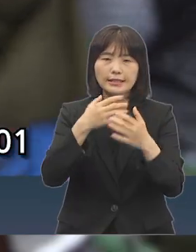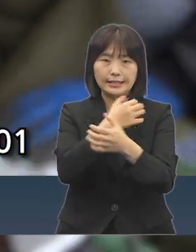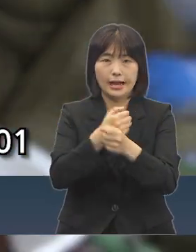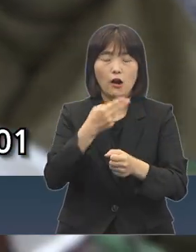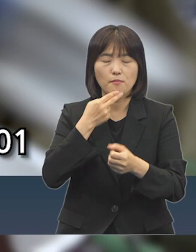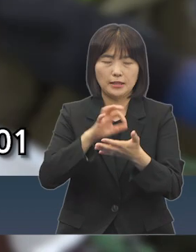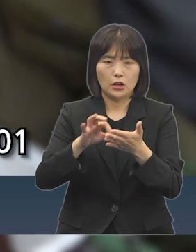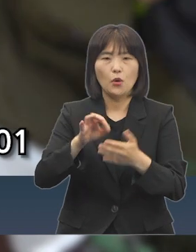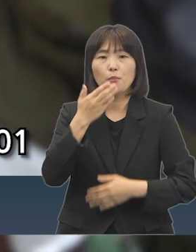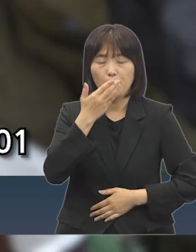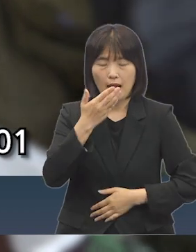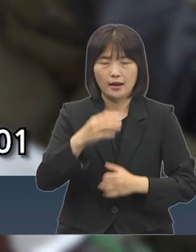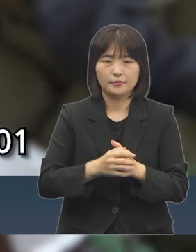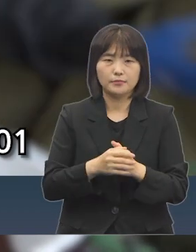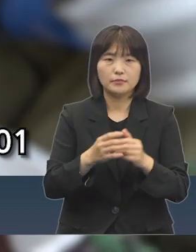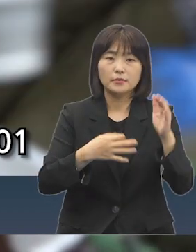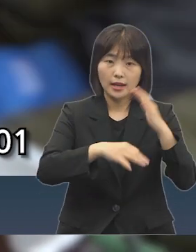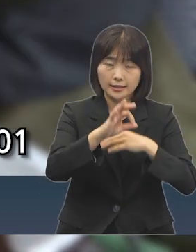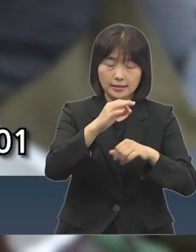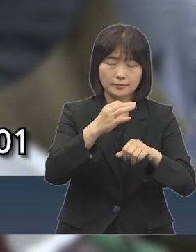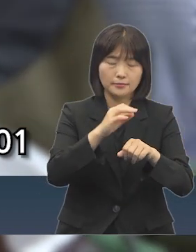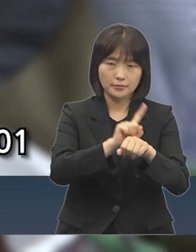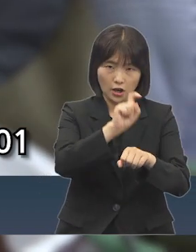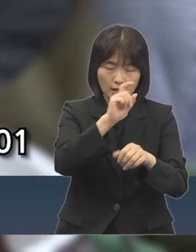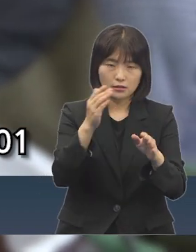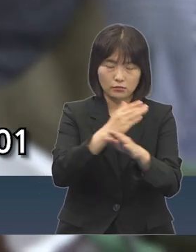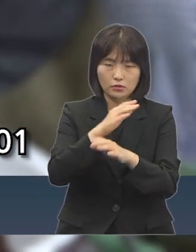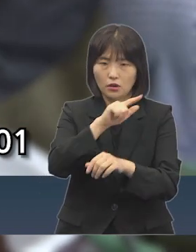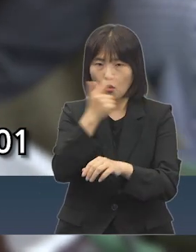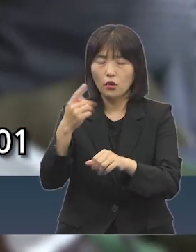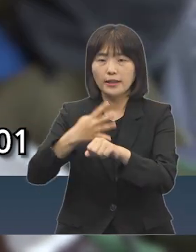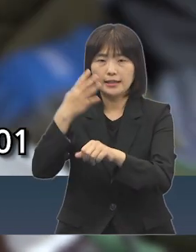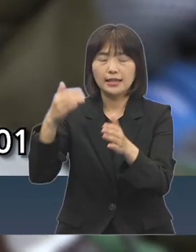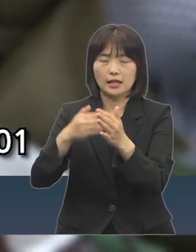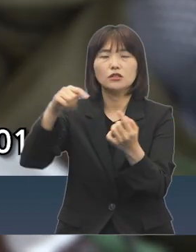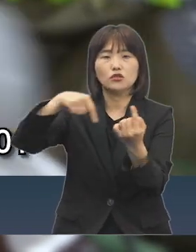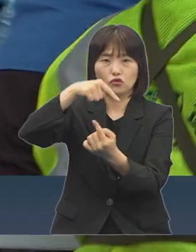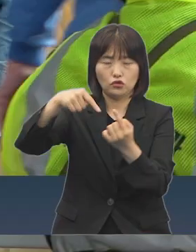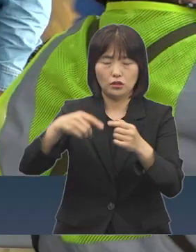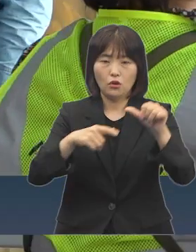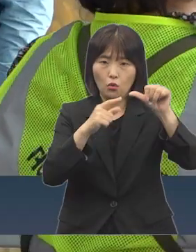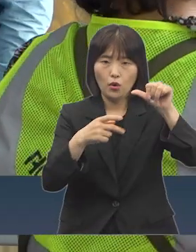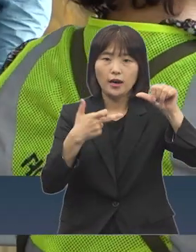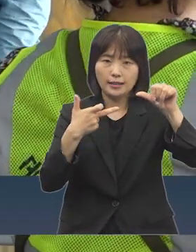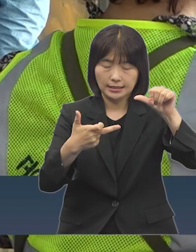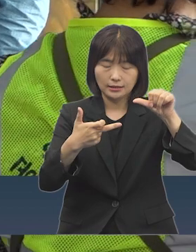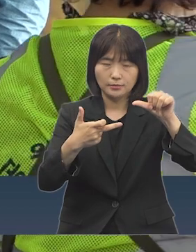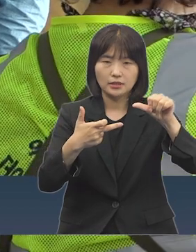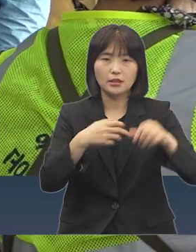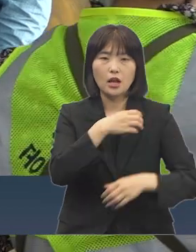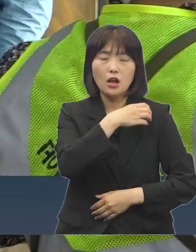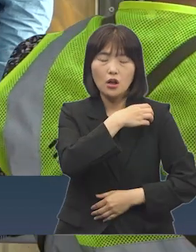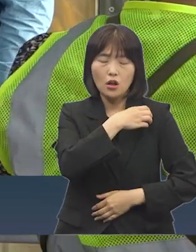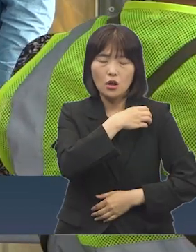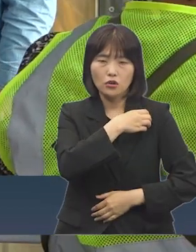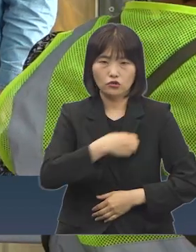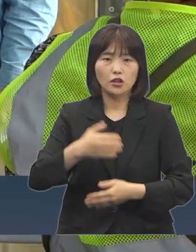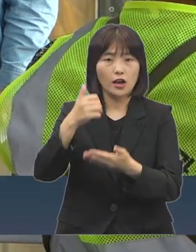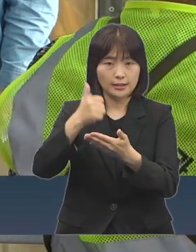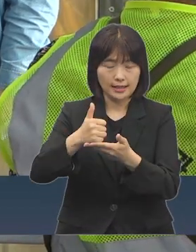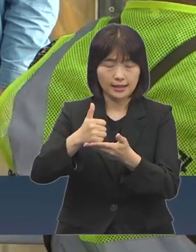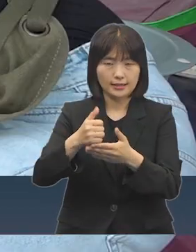이용할 수 있습니다 운영시간은 오전 11시부터 오후 4시까지입니다 5월 17일에는 이필형